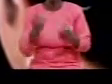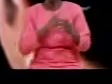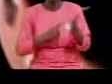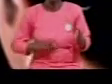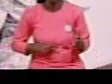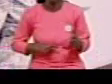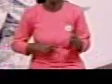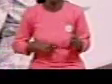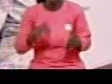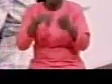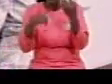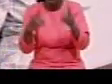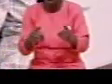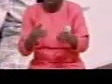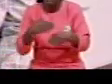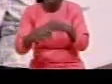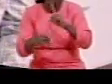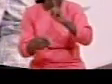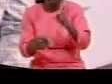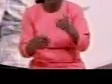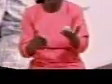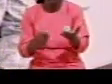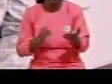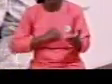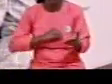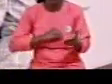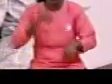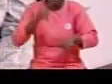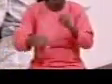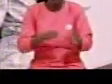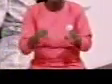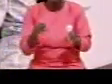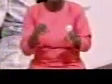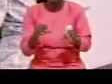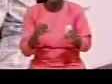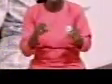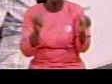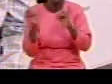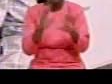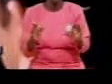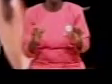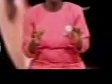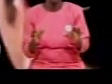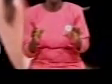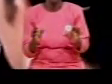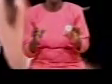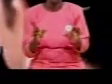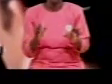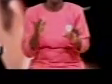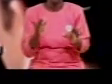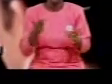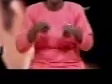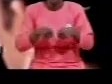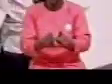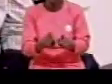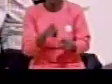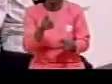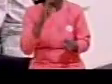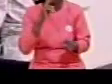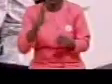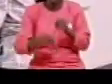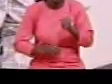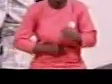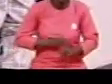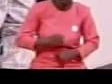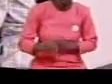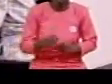وبعدين حصل ايه وللاسف انا ما قدرتش اعمل معاك اي حاجه شفتك عمالك بتسارع جبت اخرك